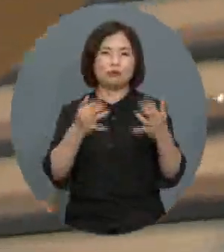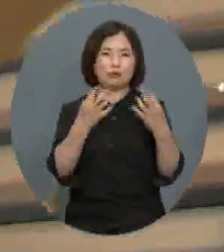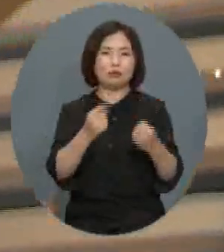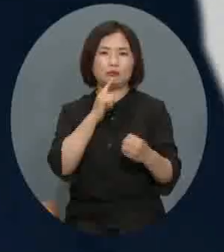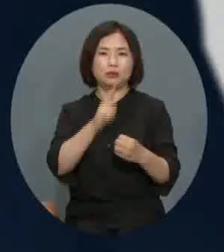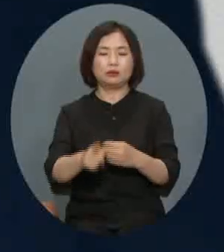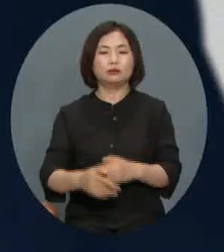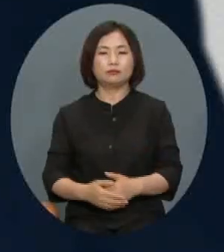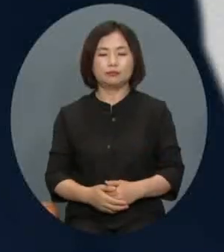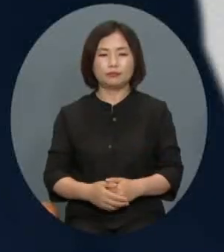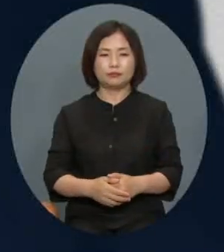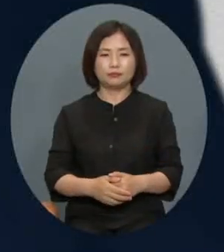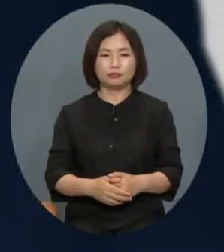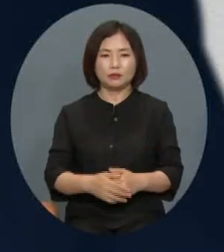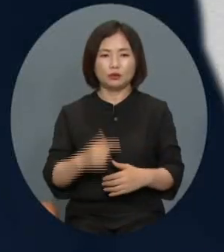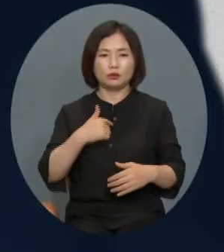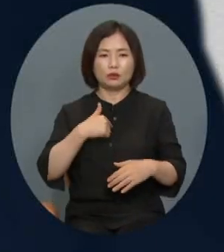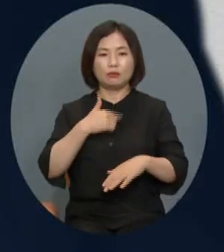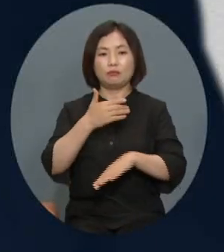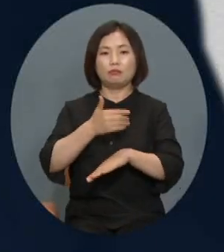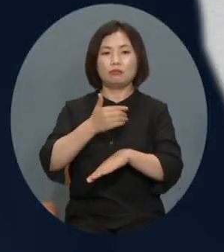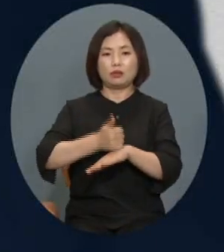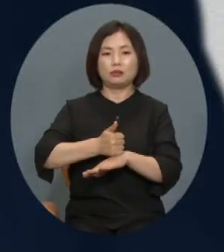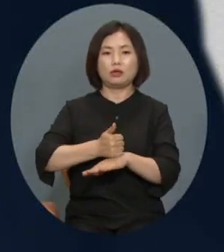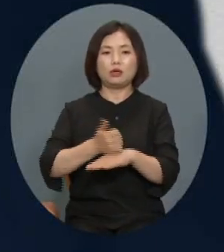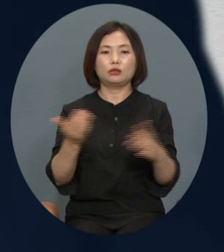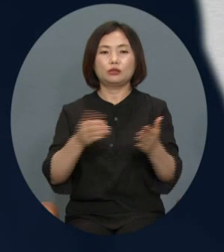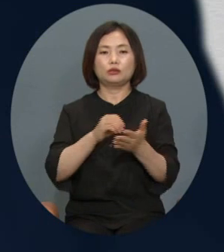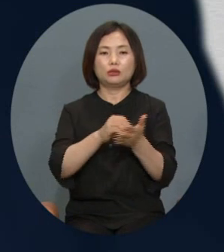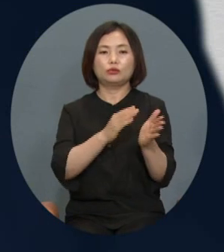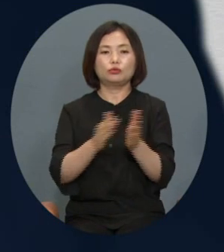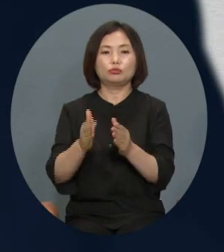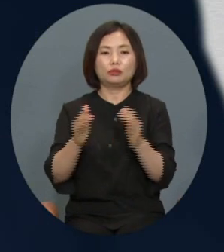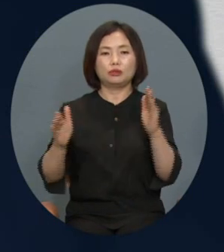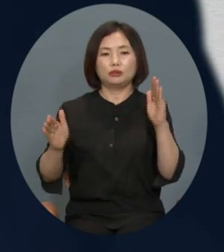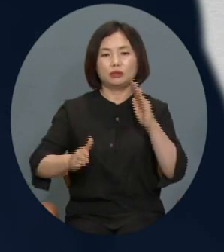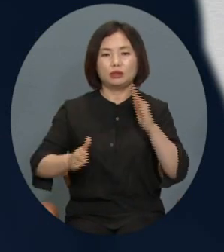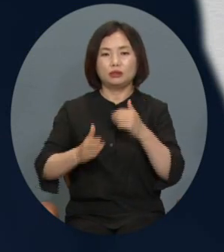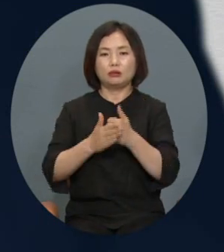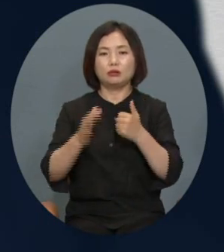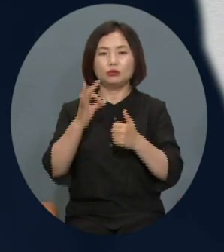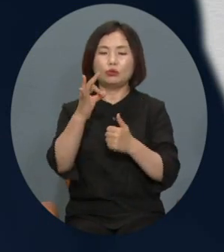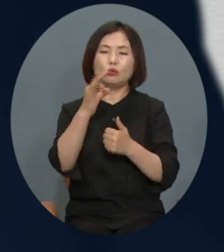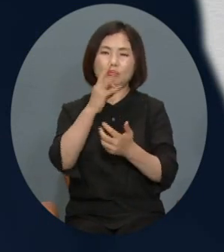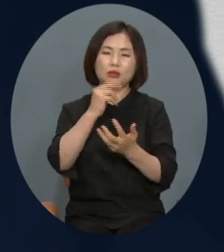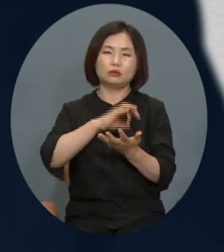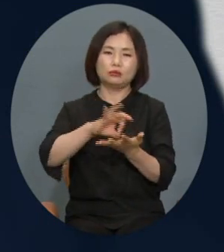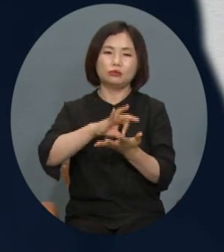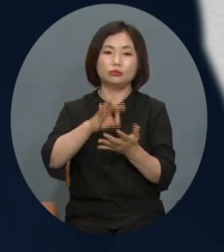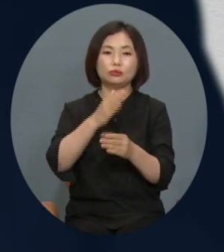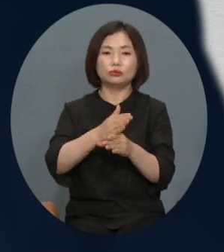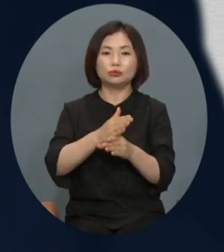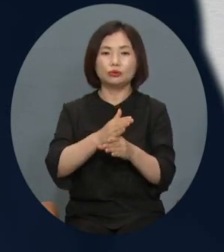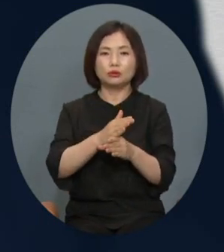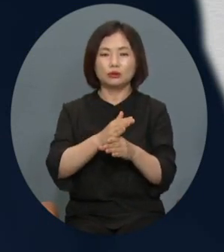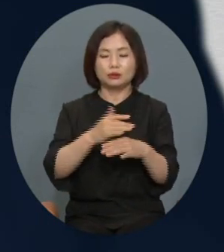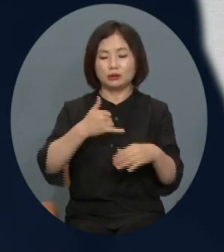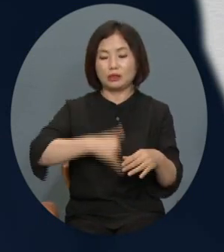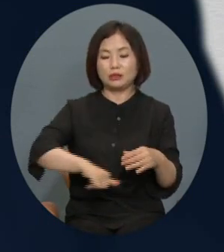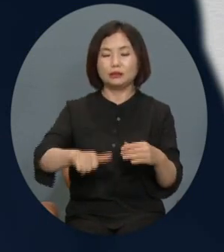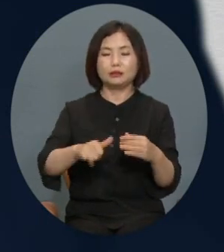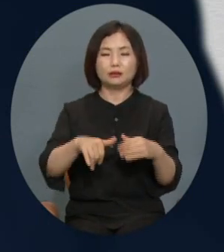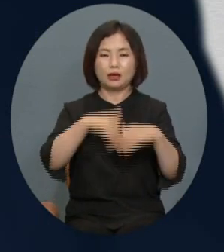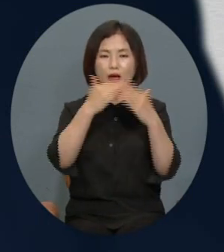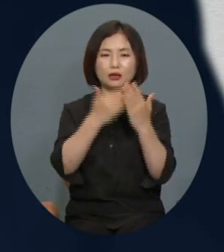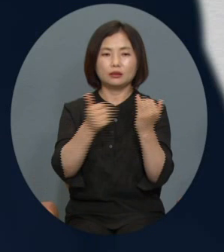이야기입니다. 우리 막내가 아직 취준생이라 가지고 돈이 좀 들어가고 있습니다. 애들도 아직도